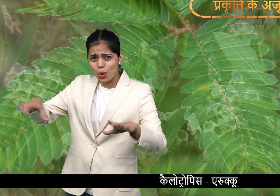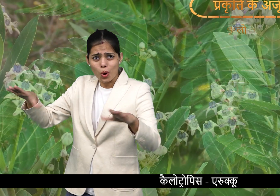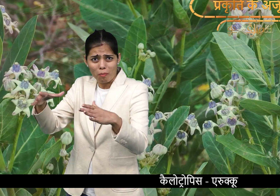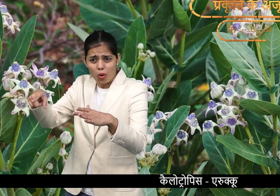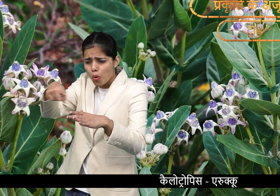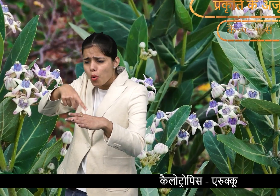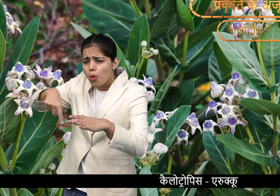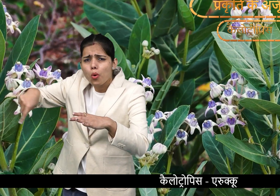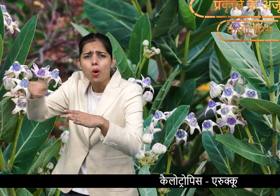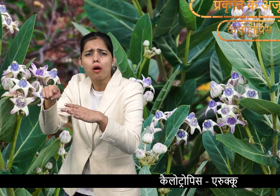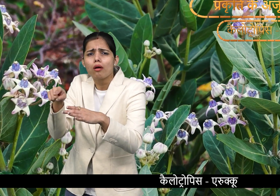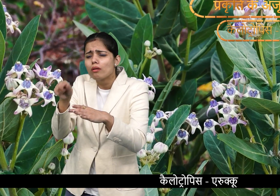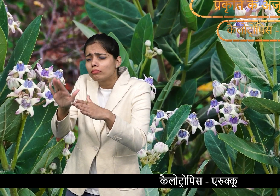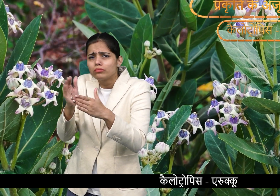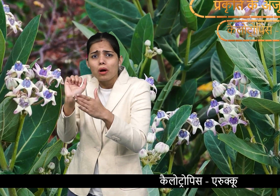कैलोट्रोपिस इरुकू।